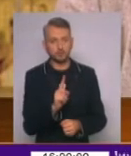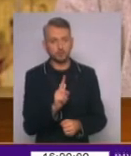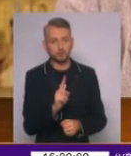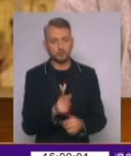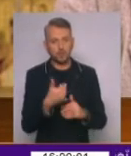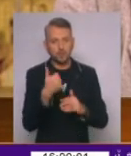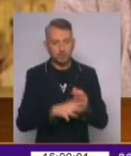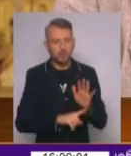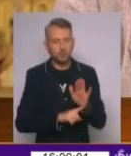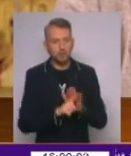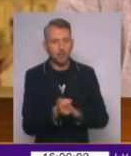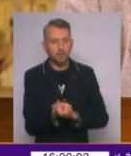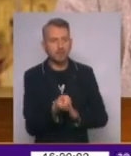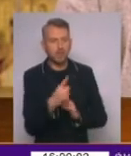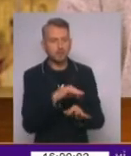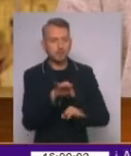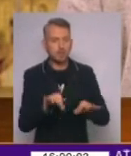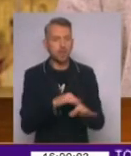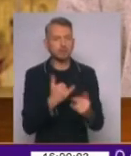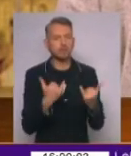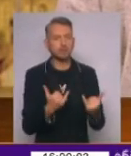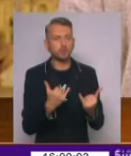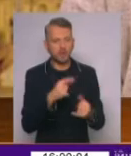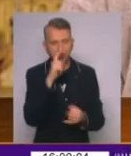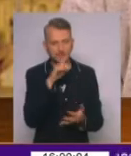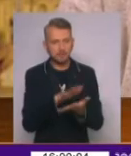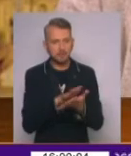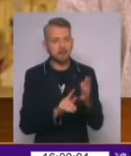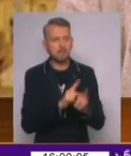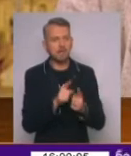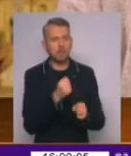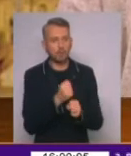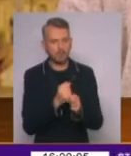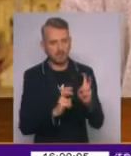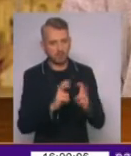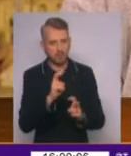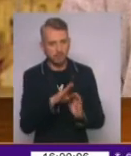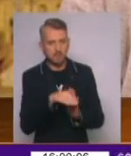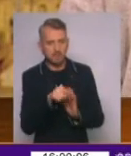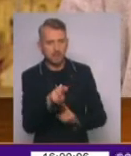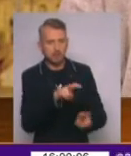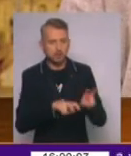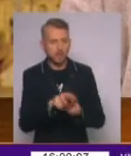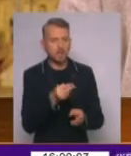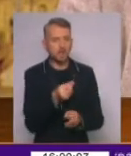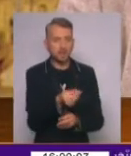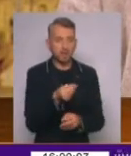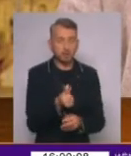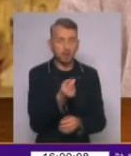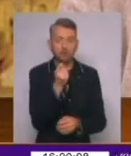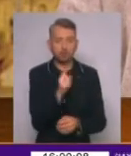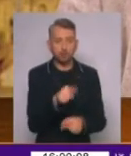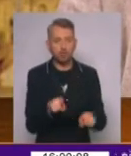вже починають з'являтися проекти сучасних сміттєпереробних заводів. Під них шукаються фінансування. Жодного